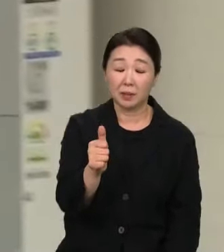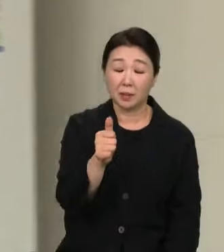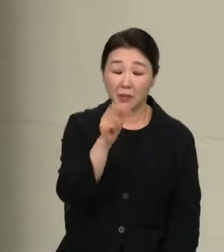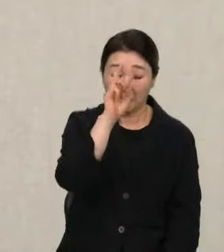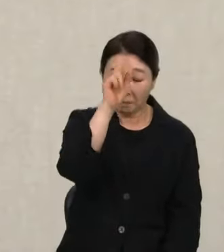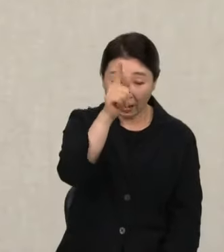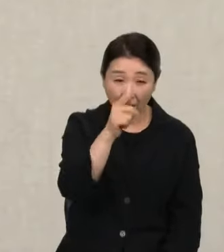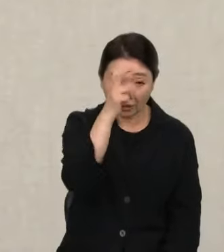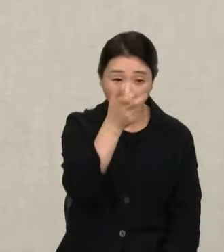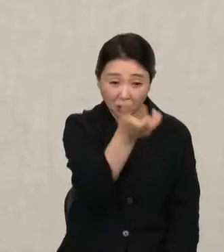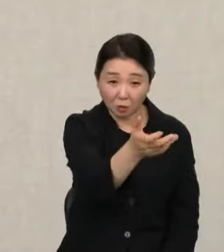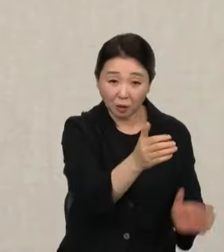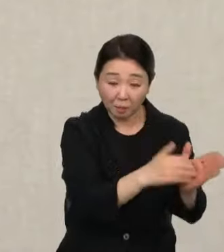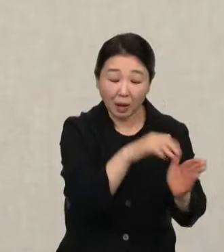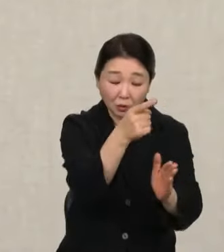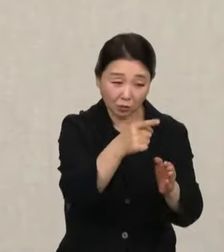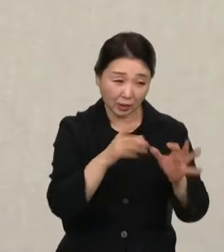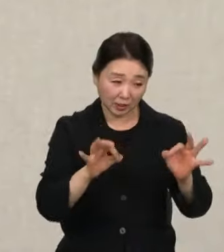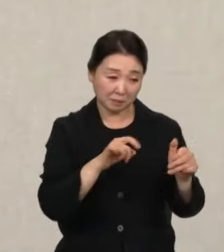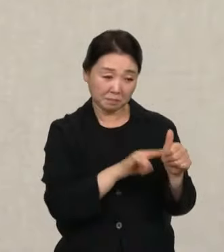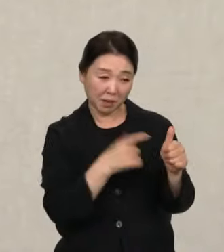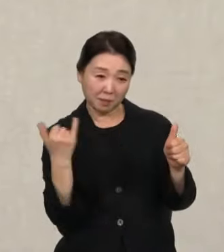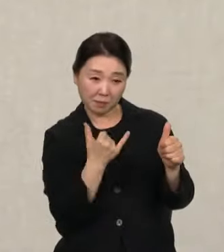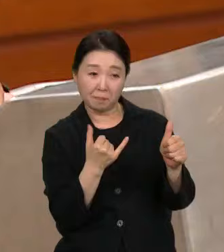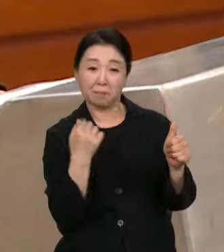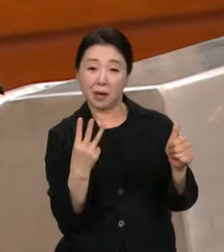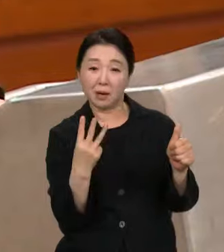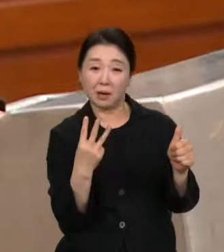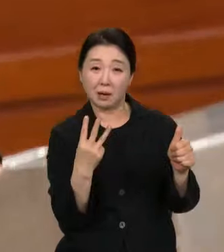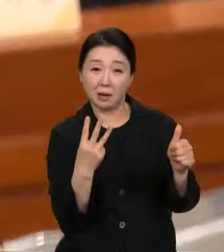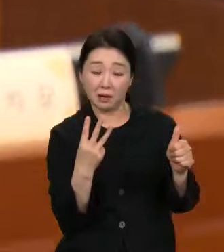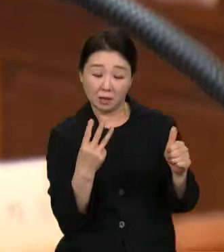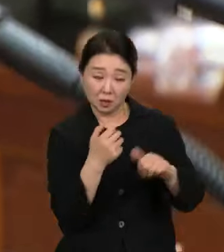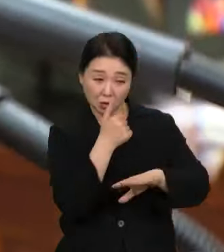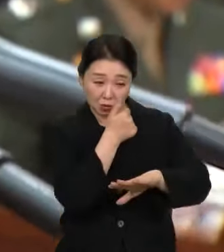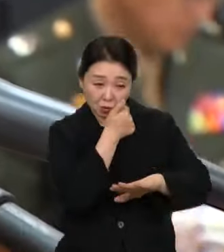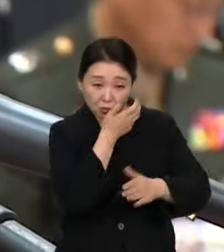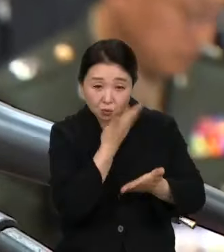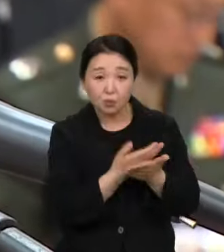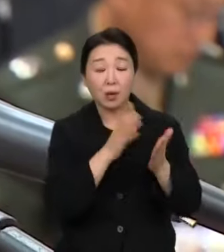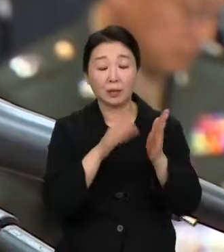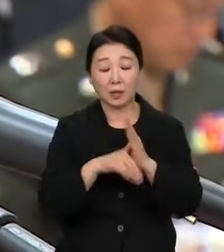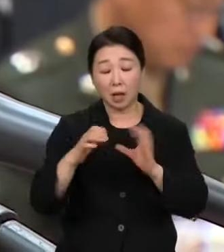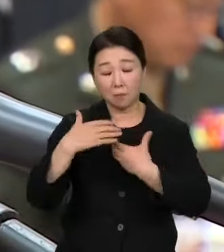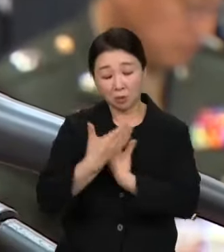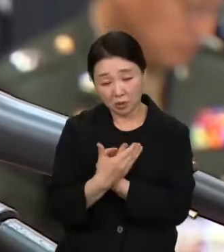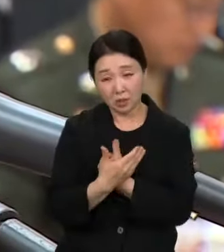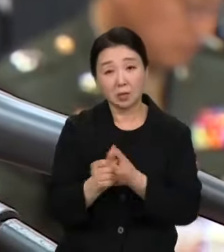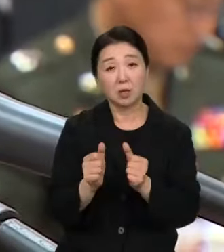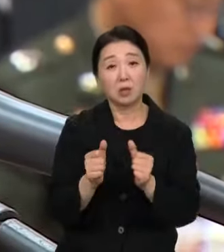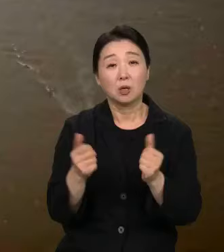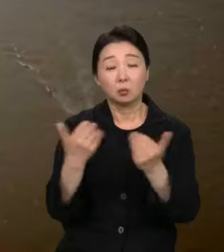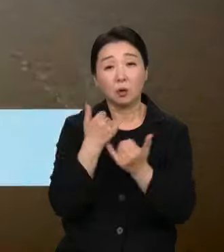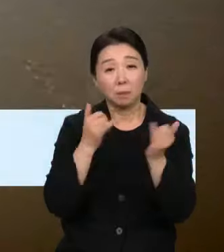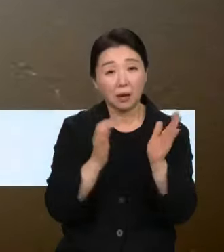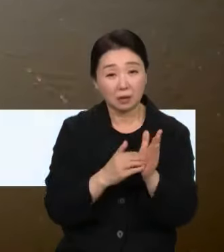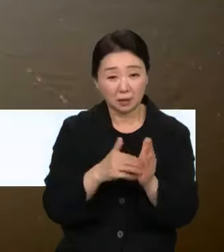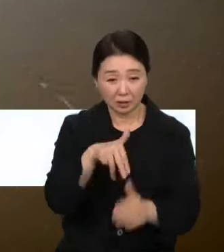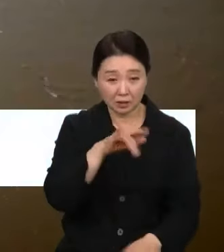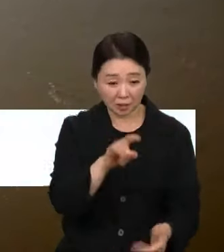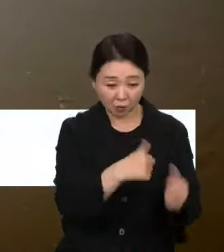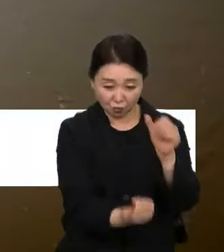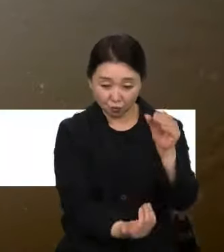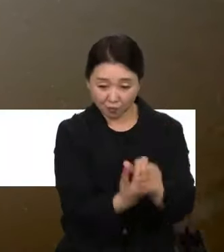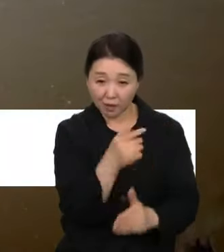넘긴 직후부터 김 사령관과 3번 통화했습니다. 결정적 순간에 안보실과 통화가 이뤄진 건 물론이고 최상병